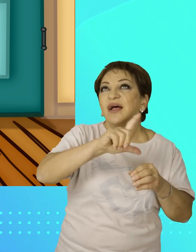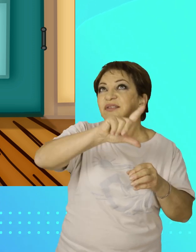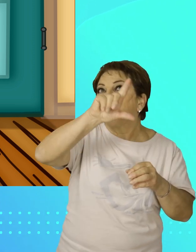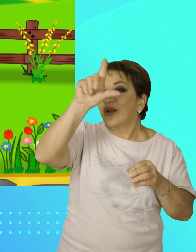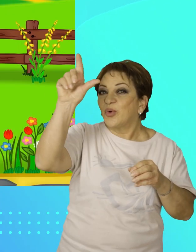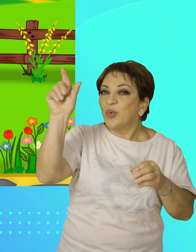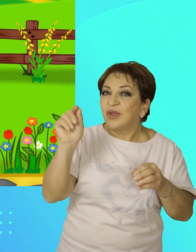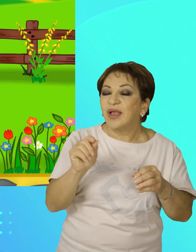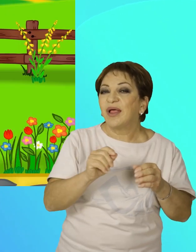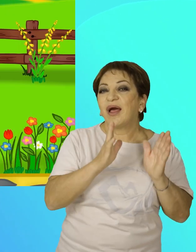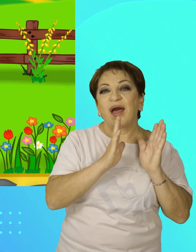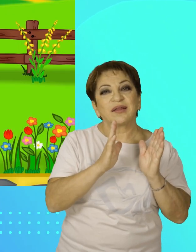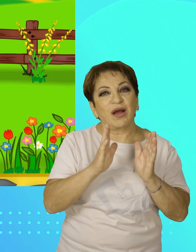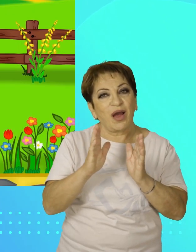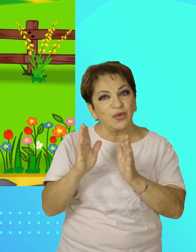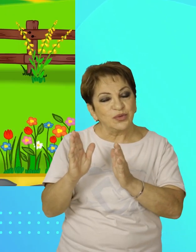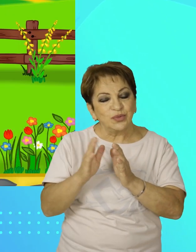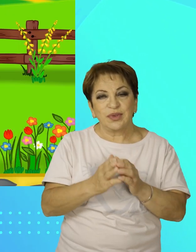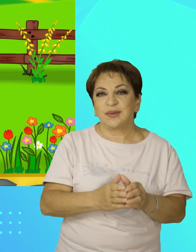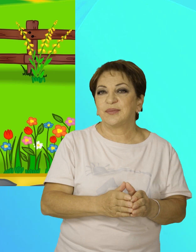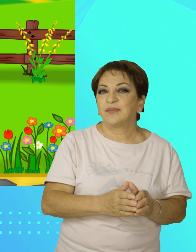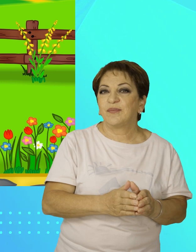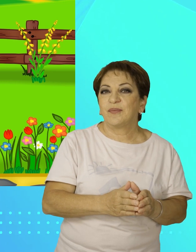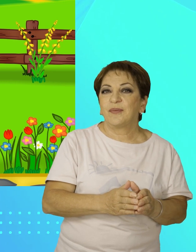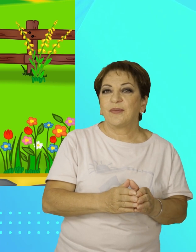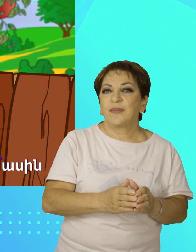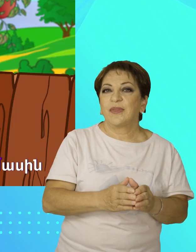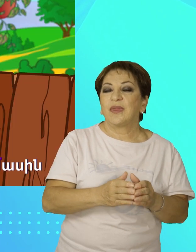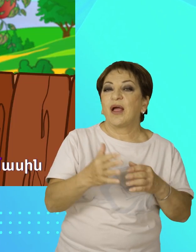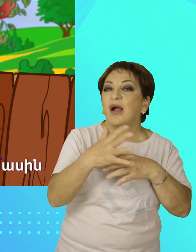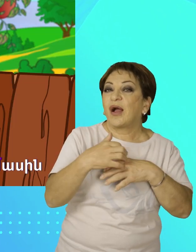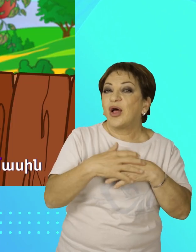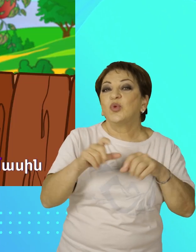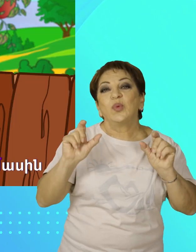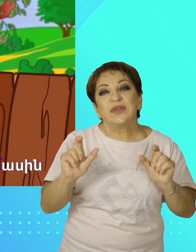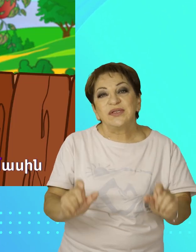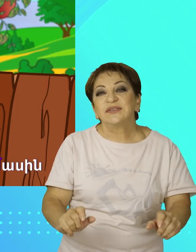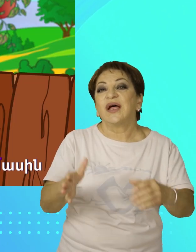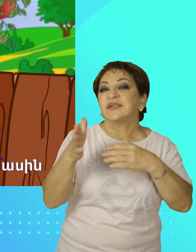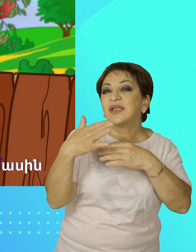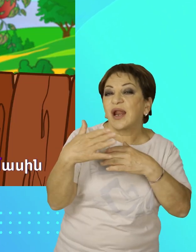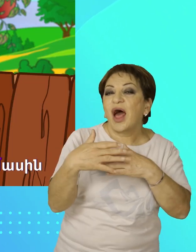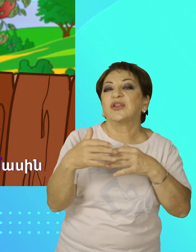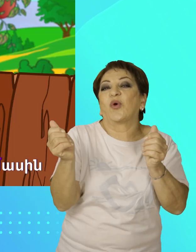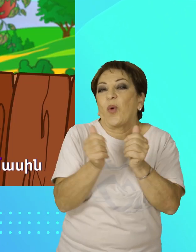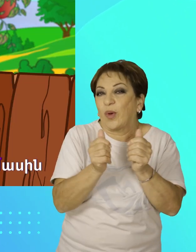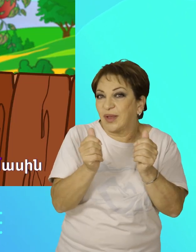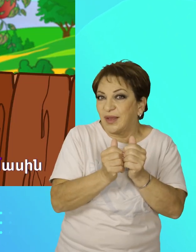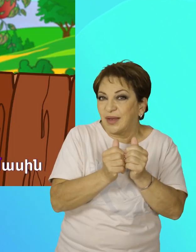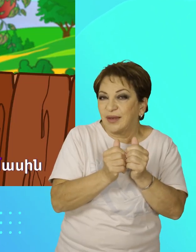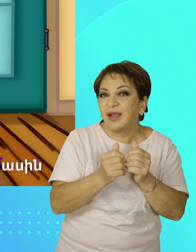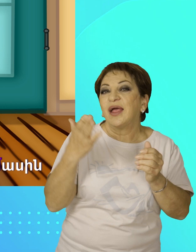հերթականությունը։ Չեք ասես։ Կատուն նստած դրանքողքին